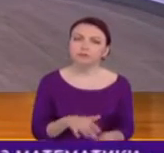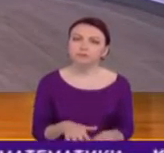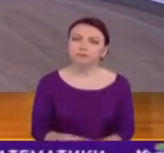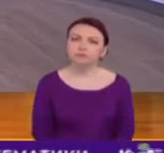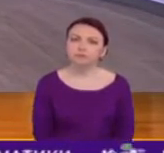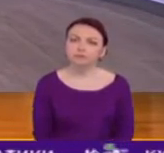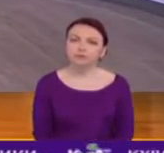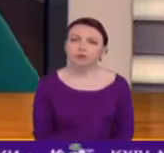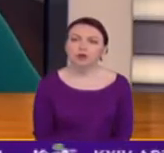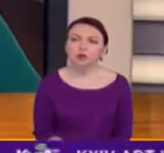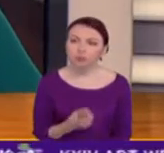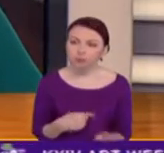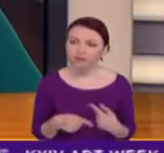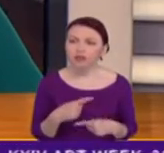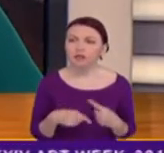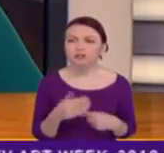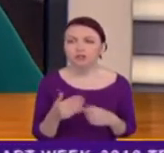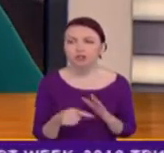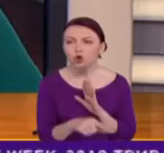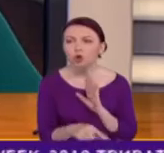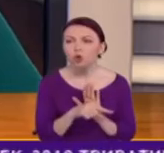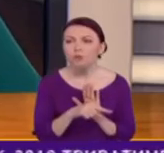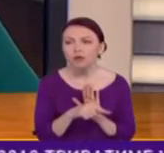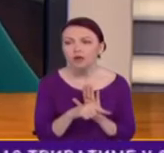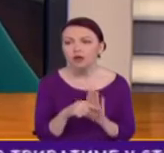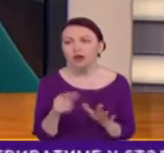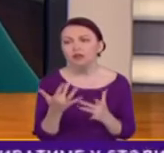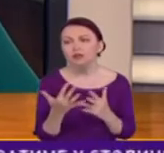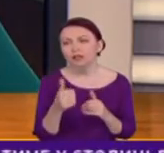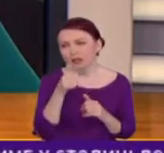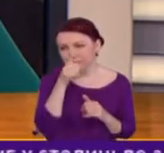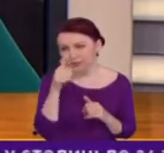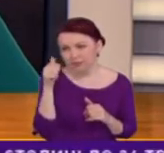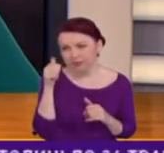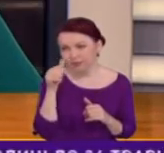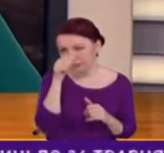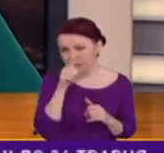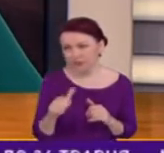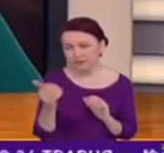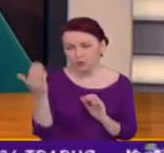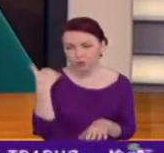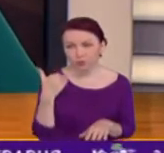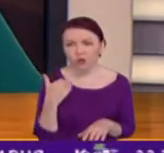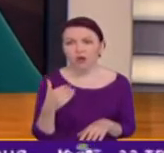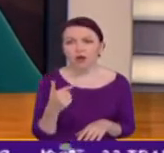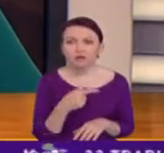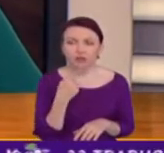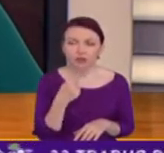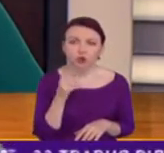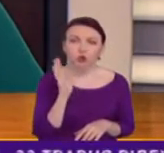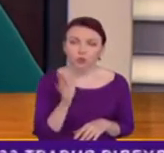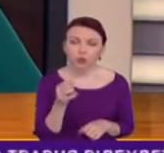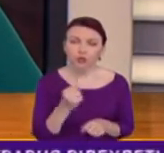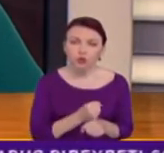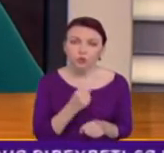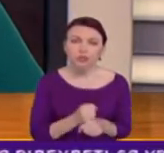Однак, все ж таки, повертаємося до вашого коментаря кілька місяців тому, одному з видань з приводу цієї тематики. Ви зазначили, що також буде розроблятися і